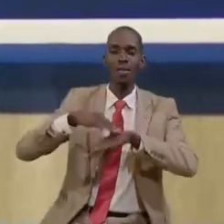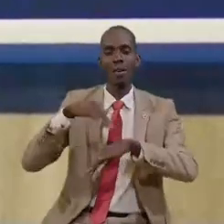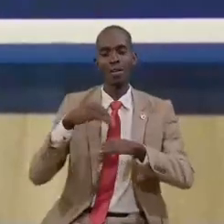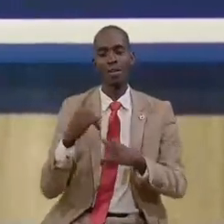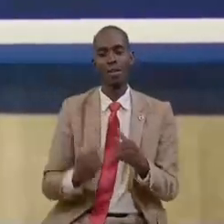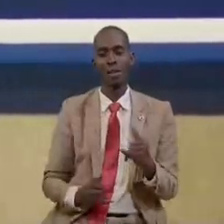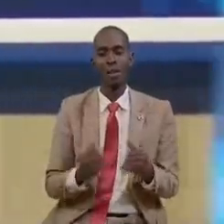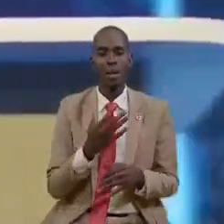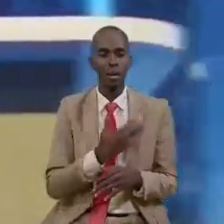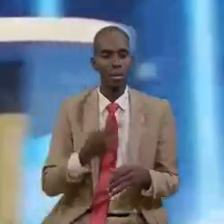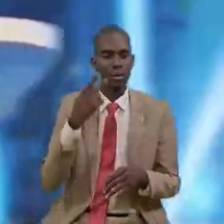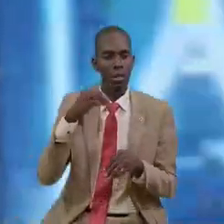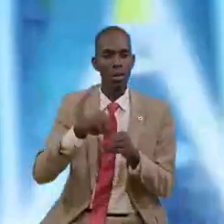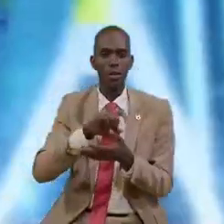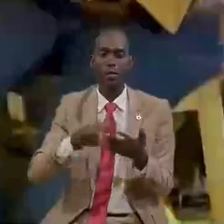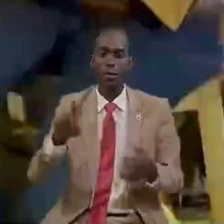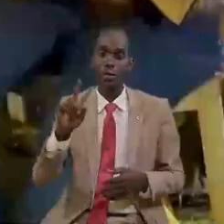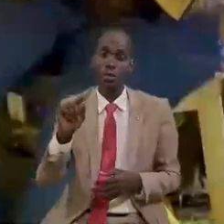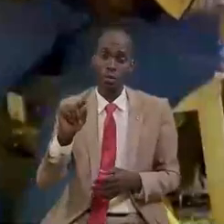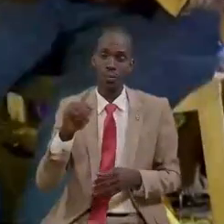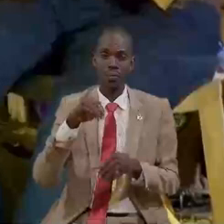le verset 20 dit: